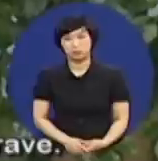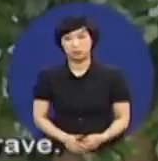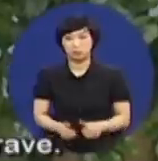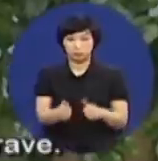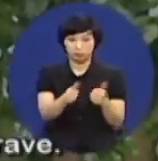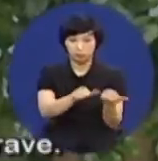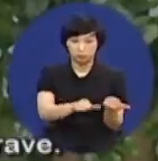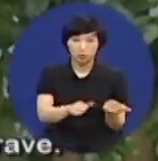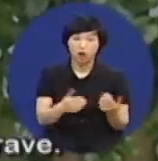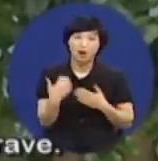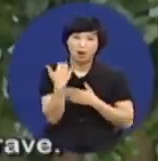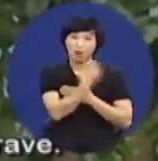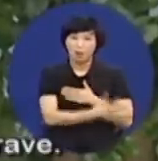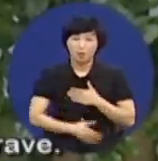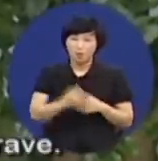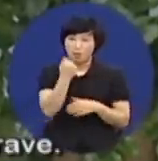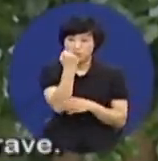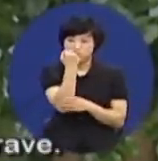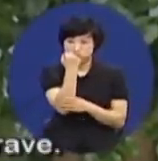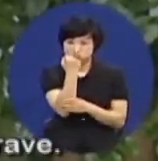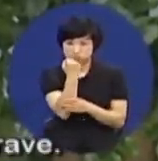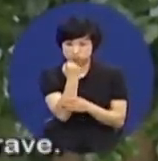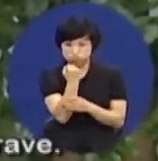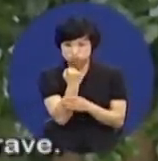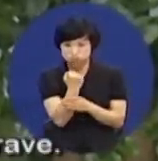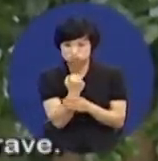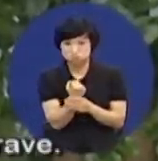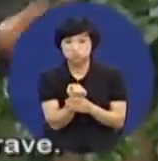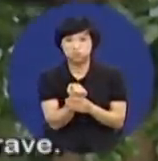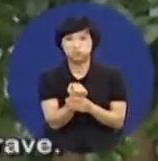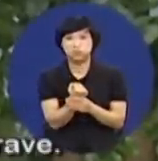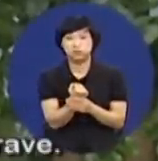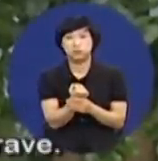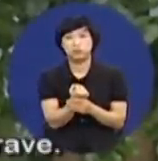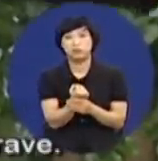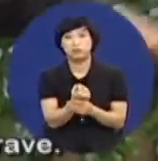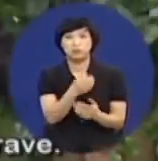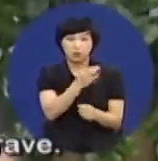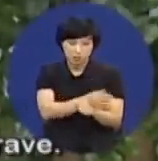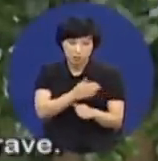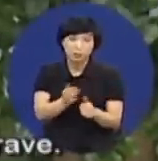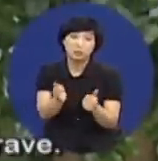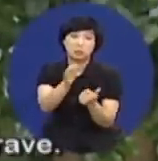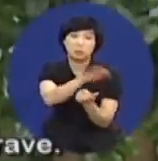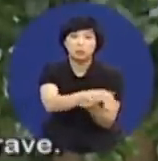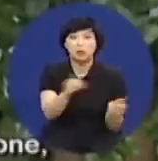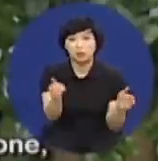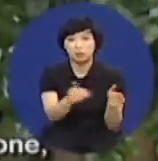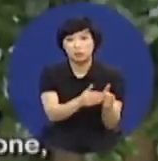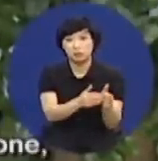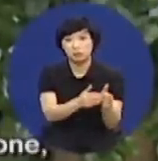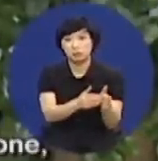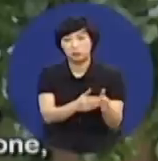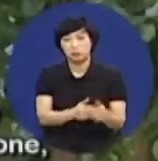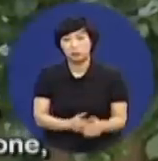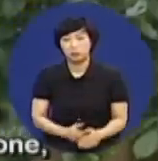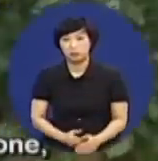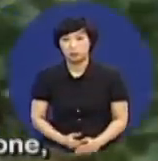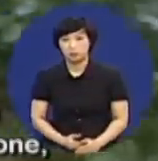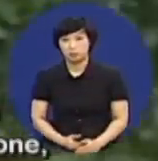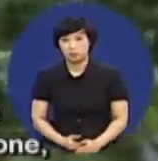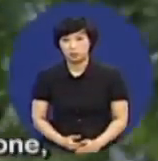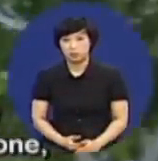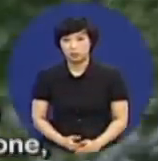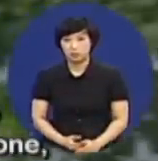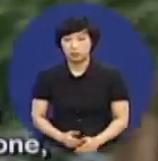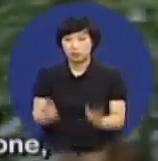死体はもうすでに腐っていて、お墓に入れてしまったのです。ところ